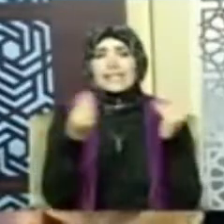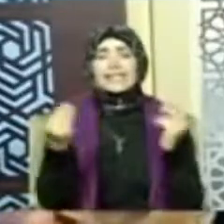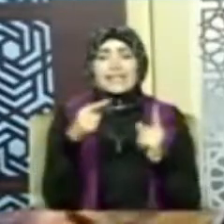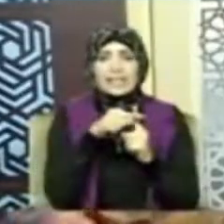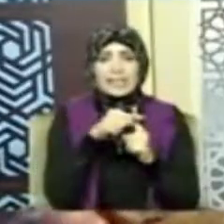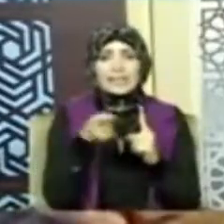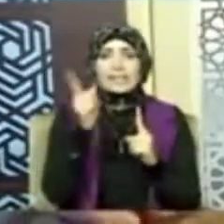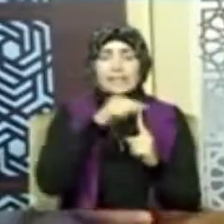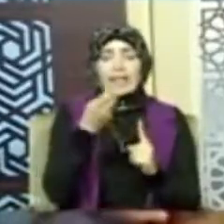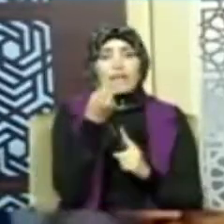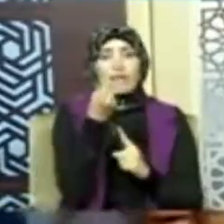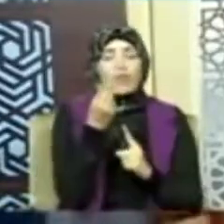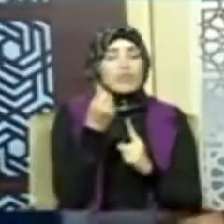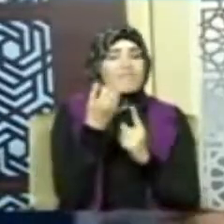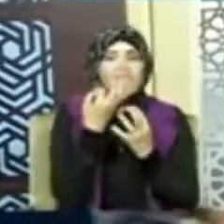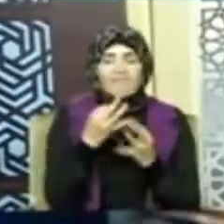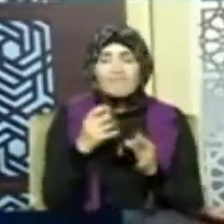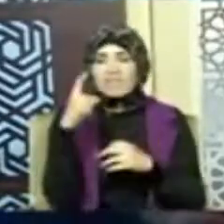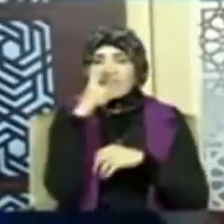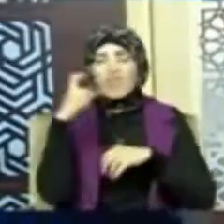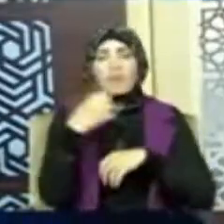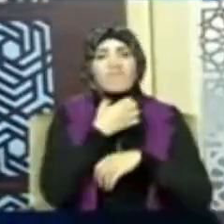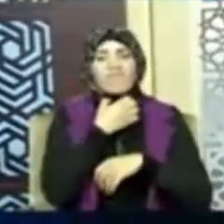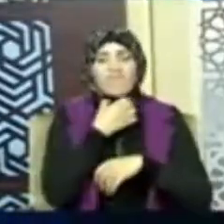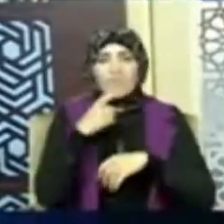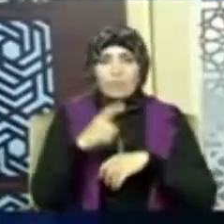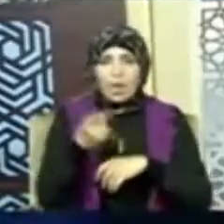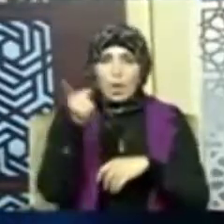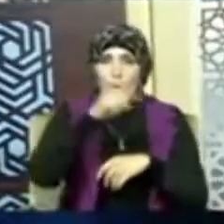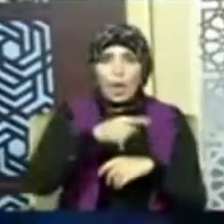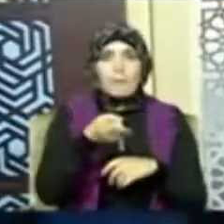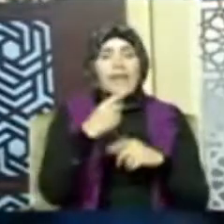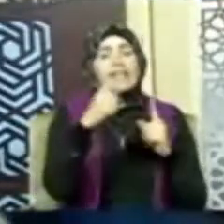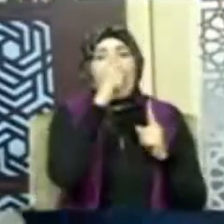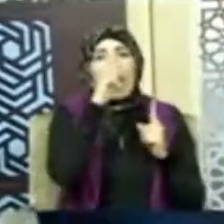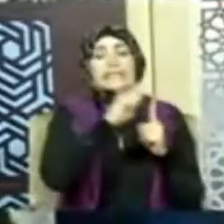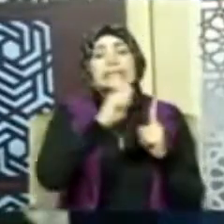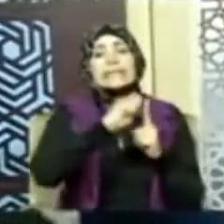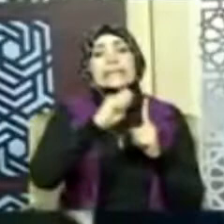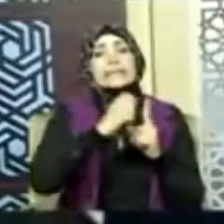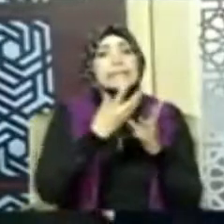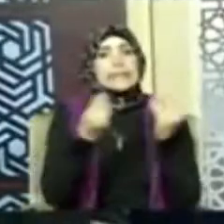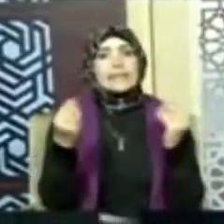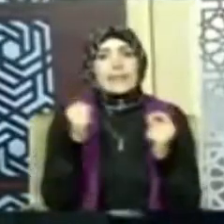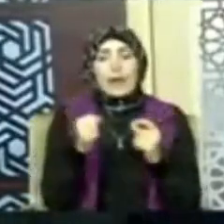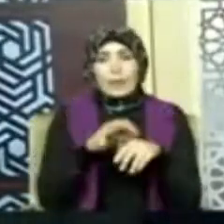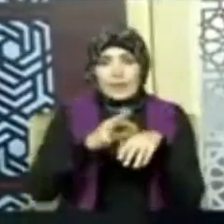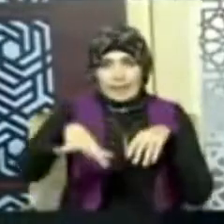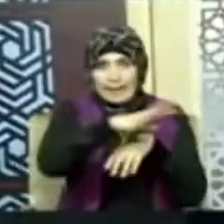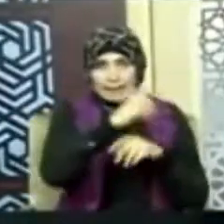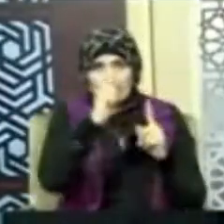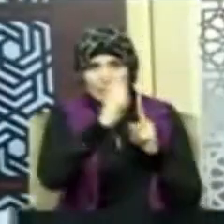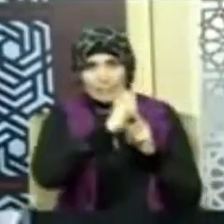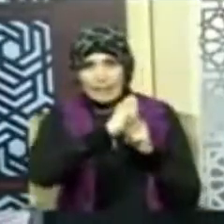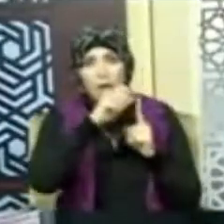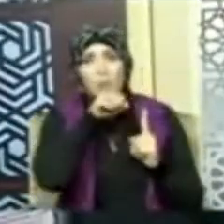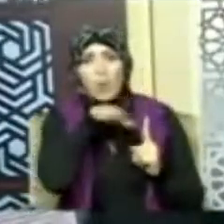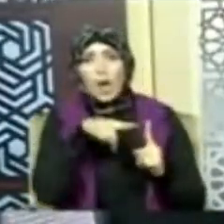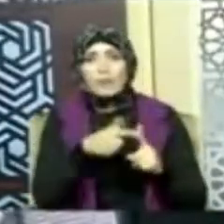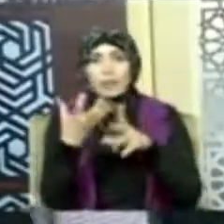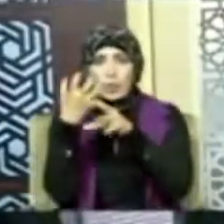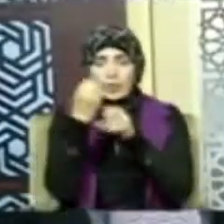المادي والمعنوي. قدم رجل مكة المكرمة فقال رأيت